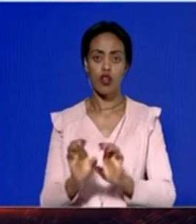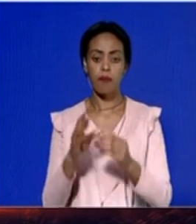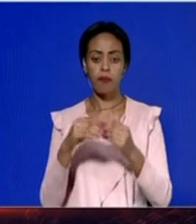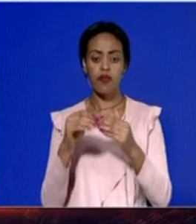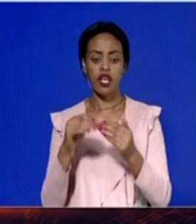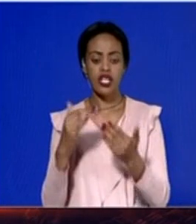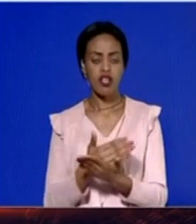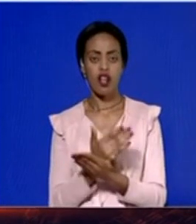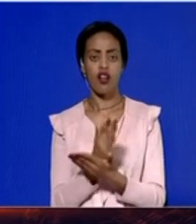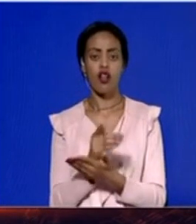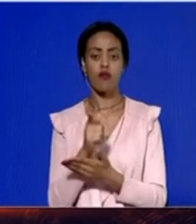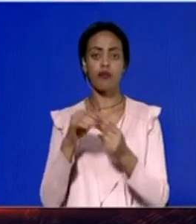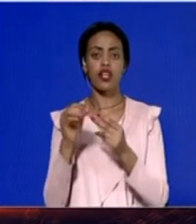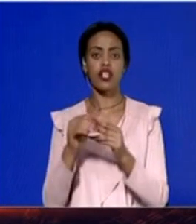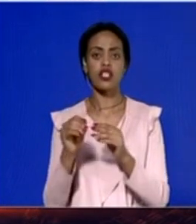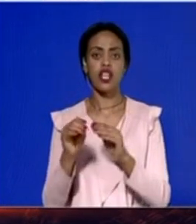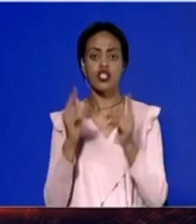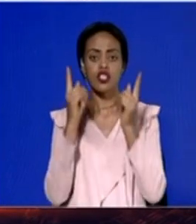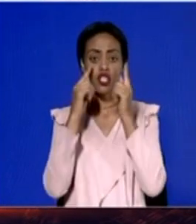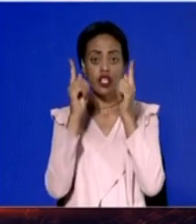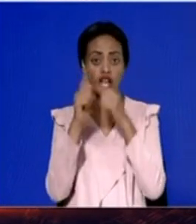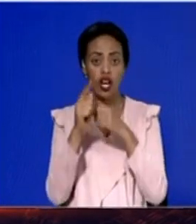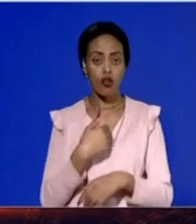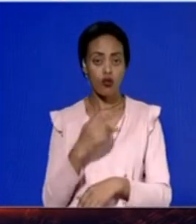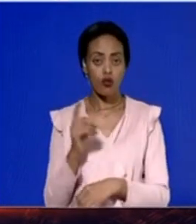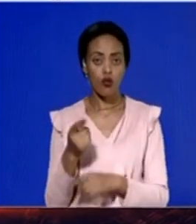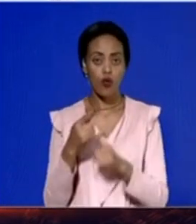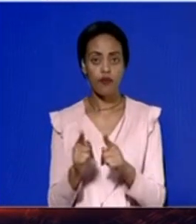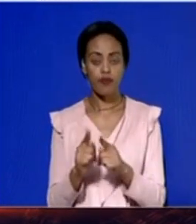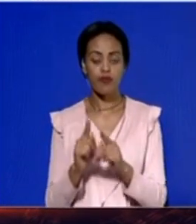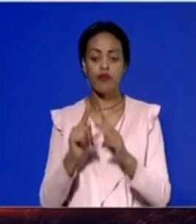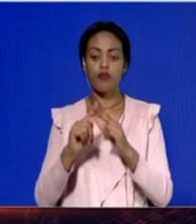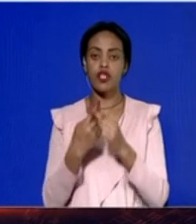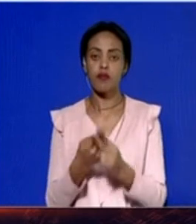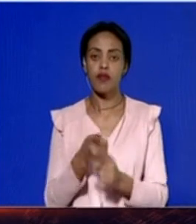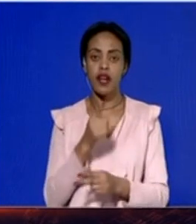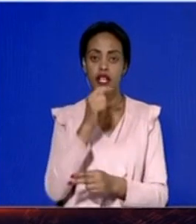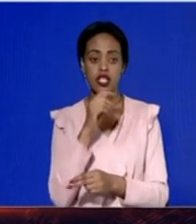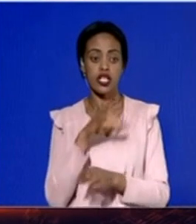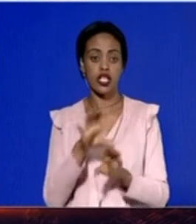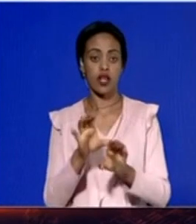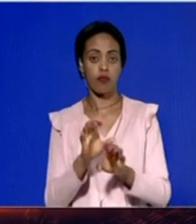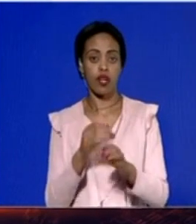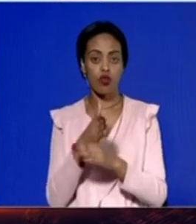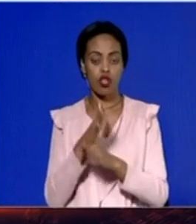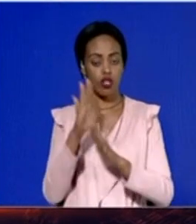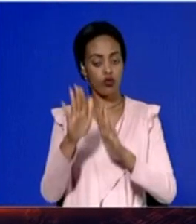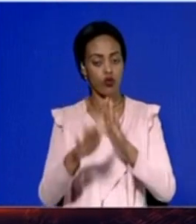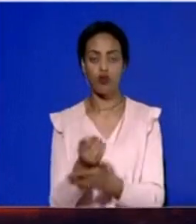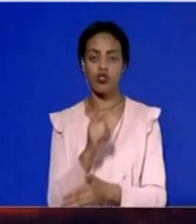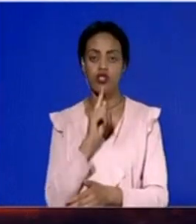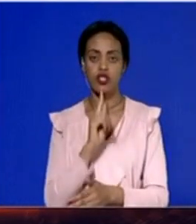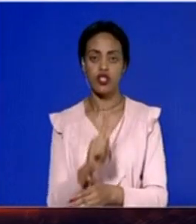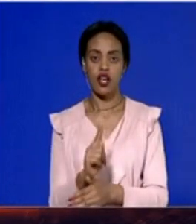تعديكم لتمرد على لدانا خور نقدر تعلي يمكن ما جمر تعت عقص نري منا تعوي يمكن بس قمتي يعني خلنا نخل مالك